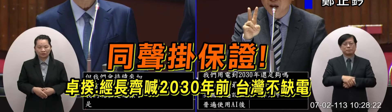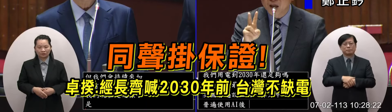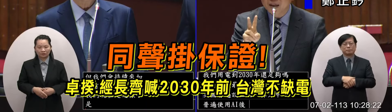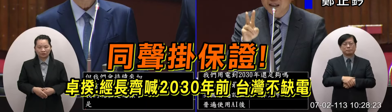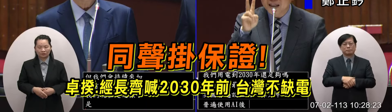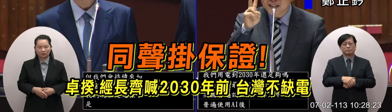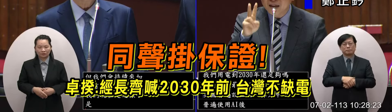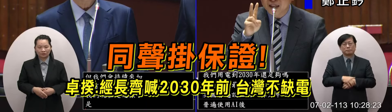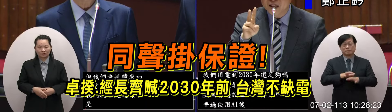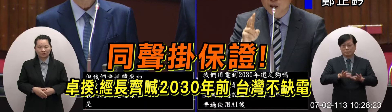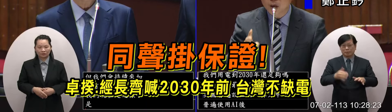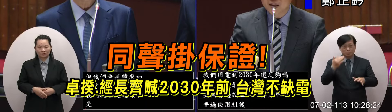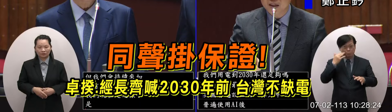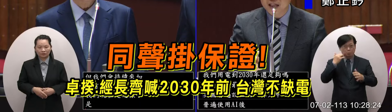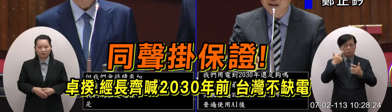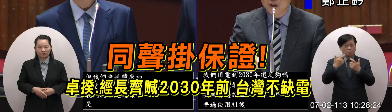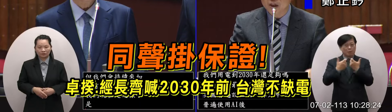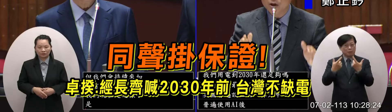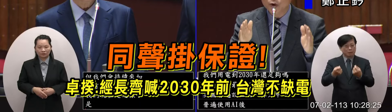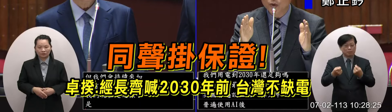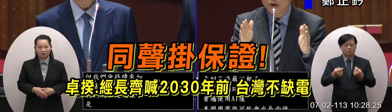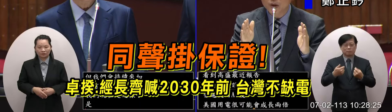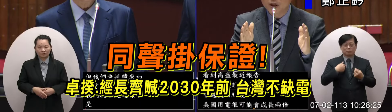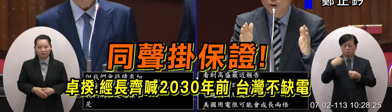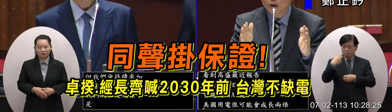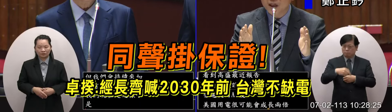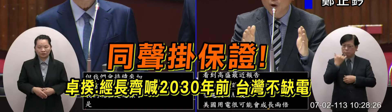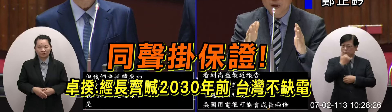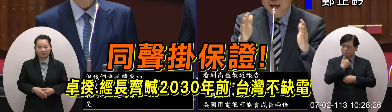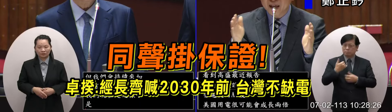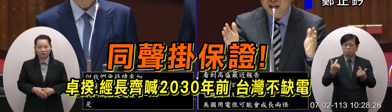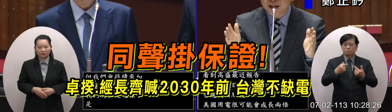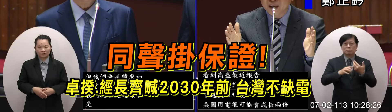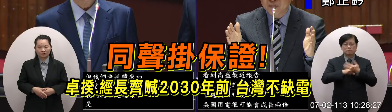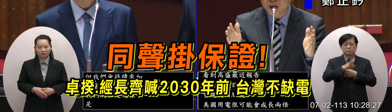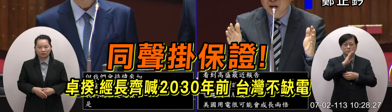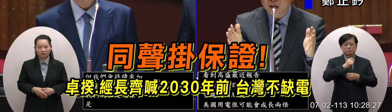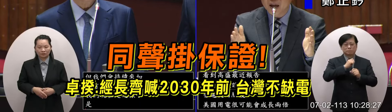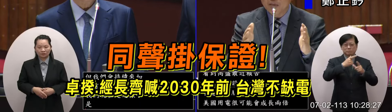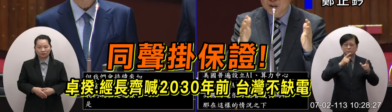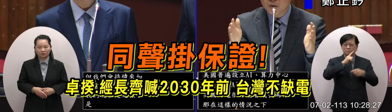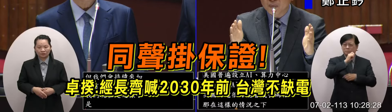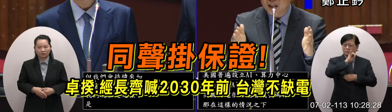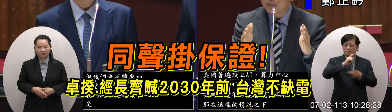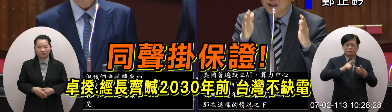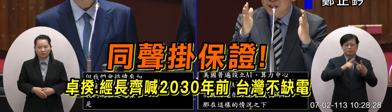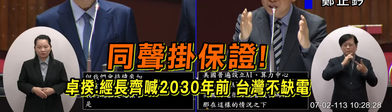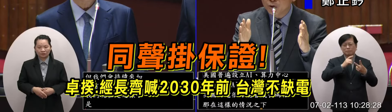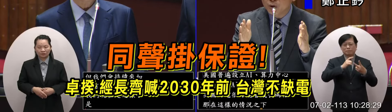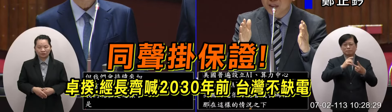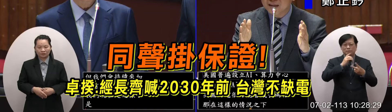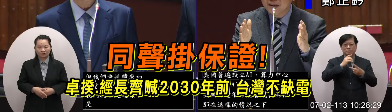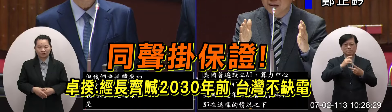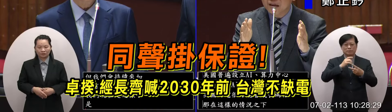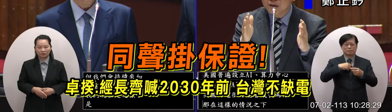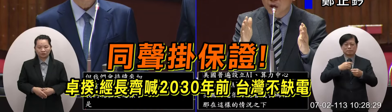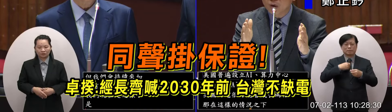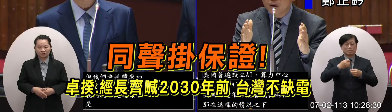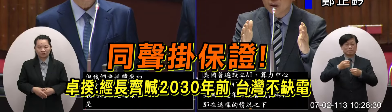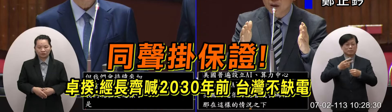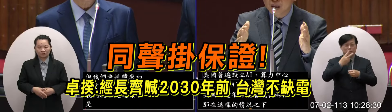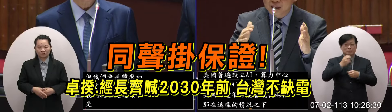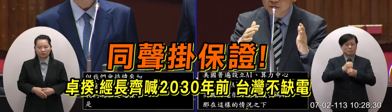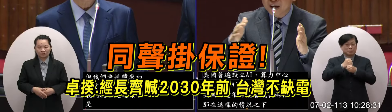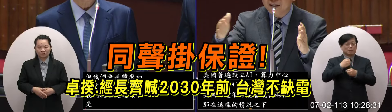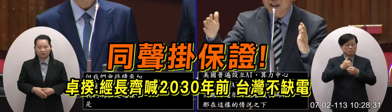很可能会成长两倍。好，那在这样的一个情况之下的时候，甚至于说有很多像 OpenAI 啦、哦、Amazon， 他们甚至于都在自